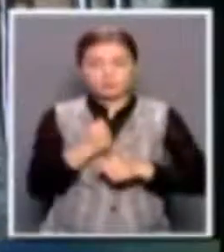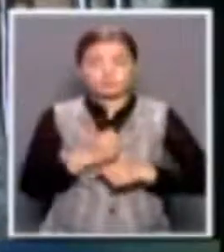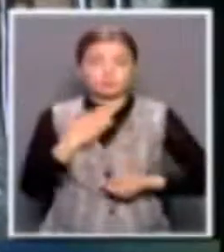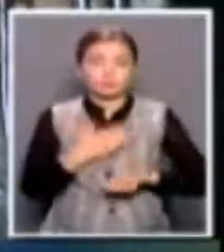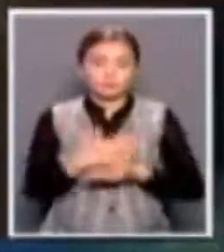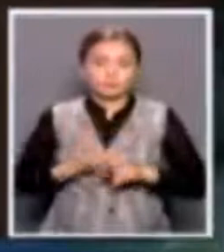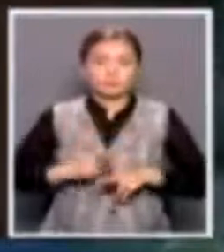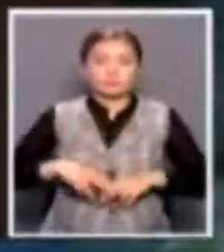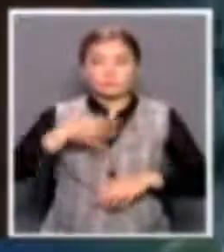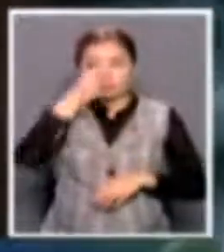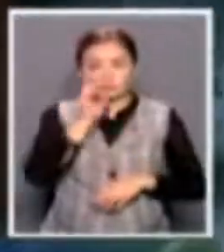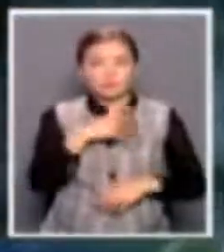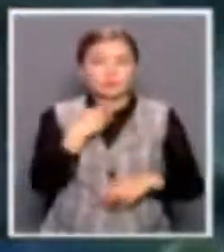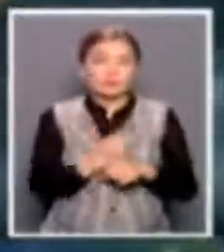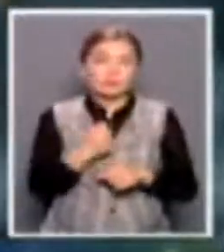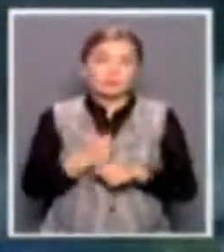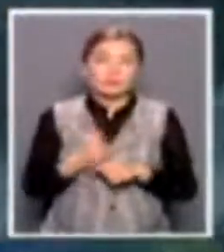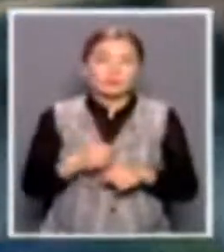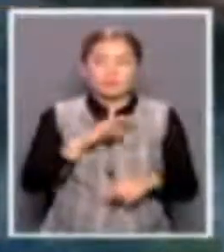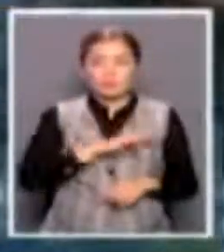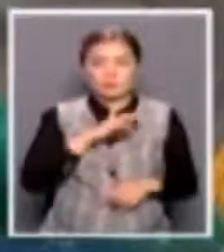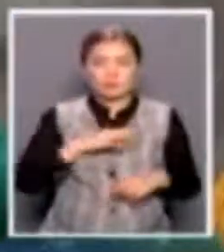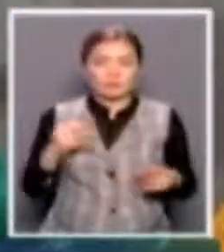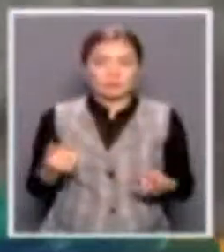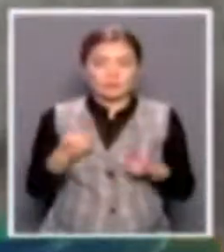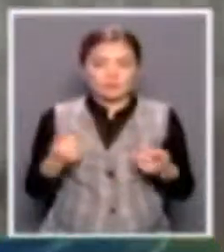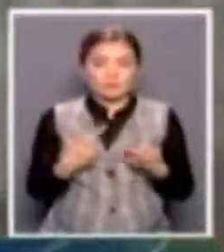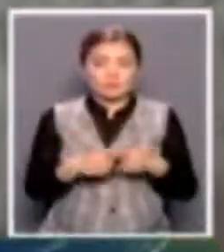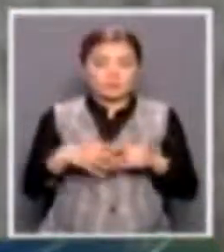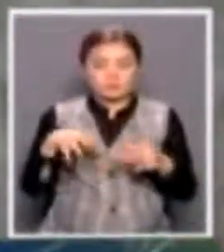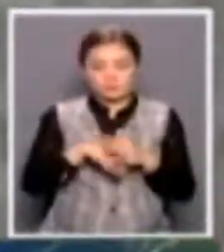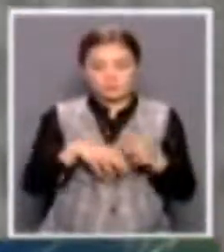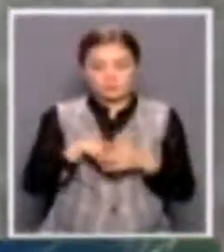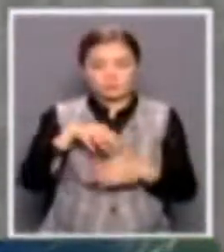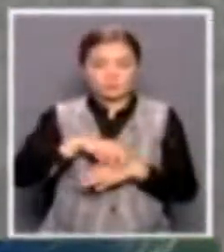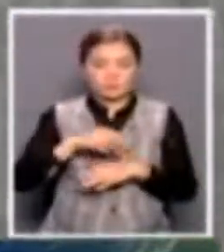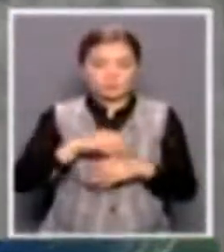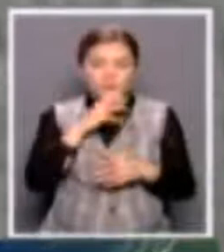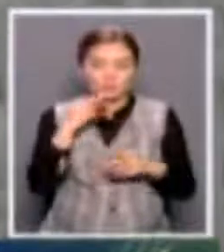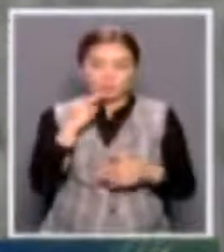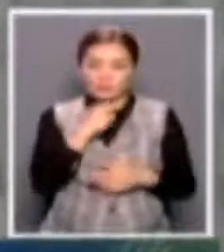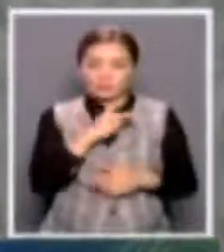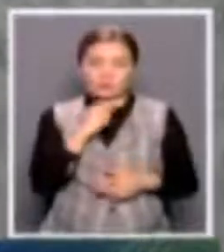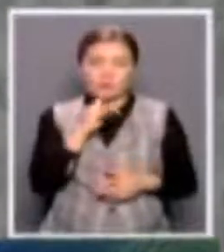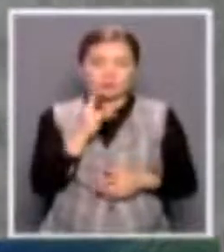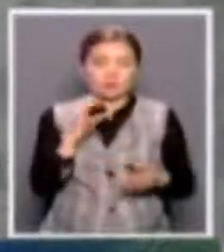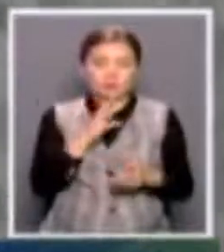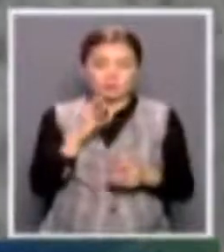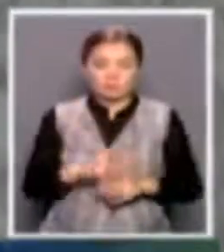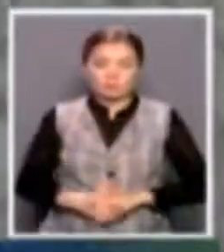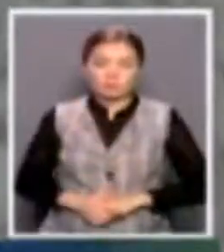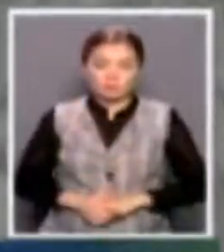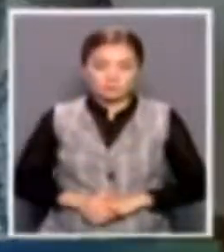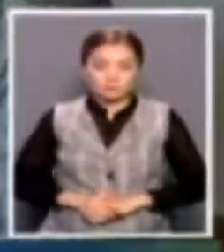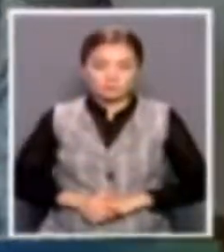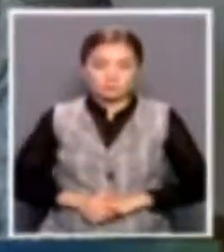искусства. Мастерица в своих произведениях использует холофайбер. Это вещество способствует тому, чтобы куклы были